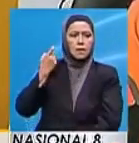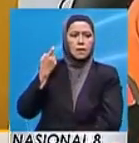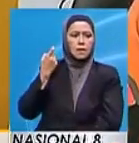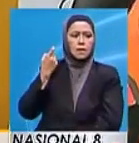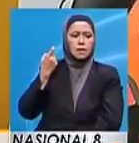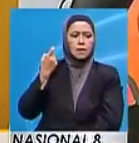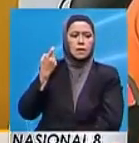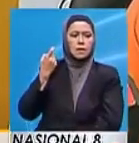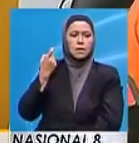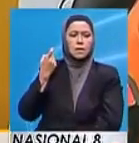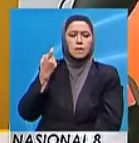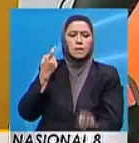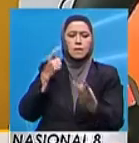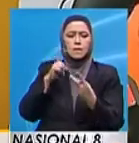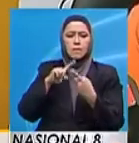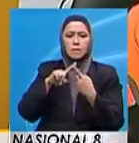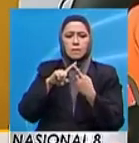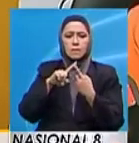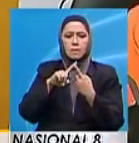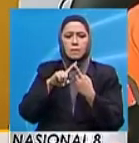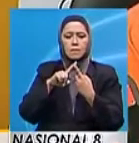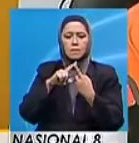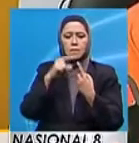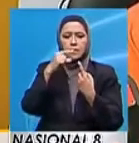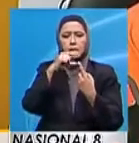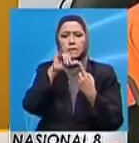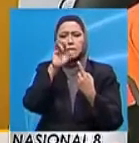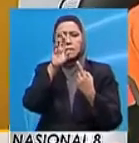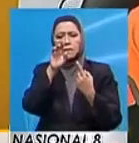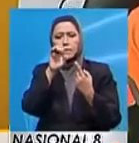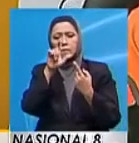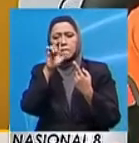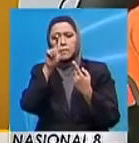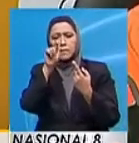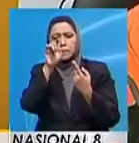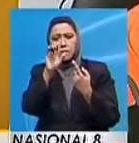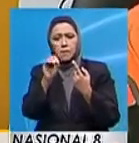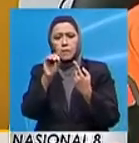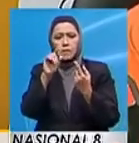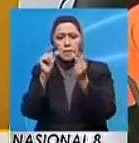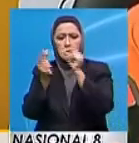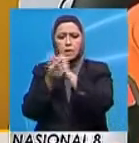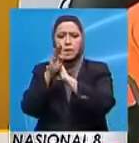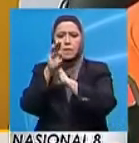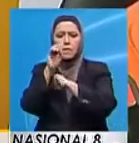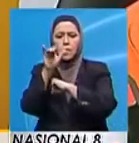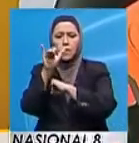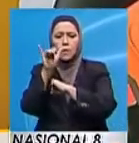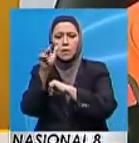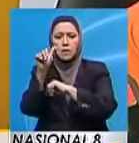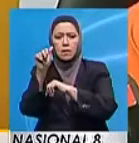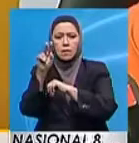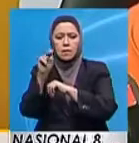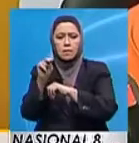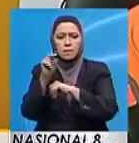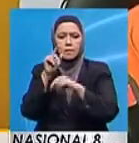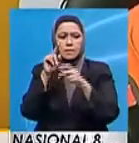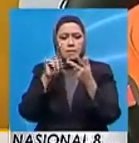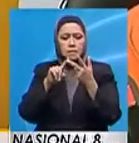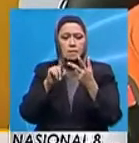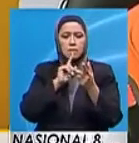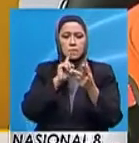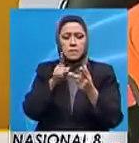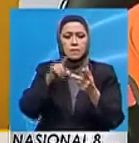Gilberto menggantikan Boyan dan di bahagian tengah saya terpaksa memperkuatkan juga di bahagian tengah yang mana saya mengambil